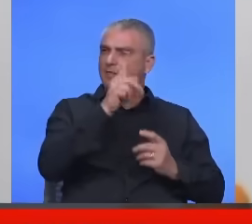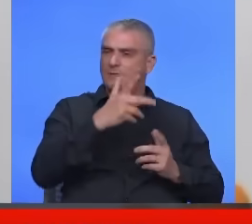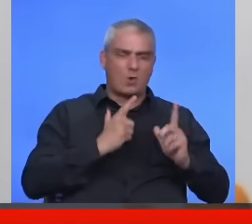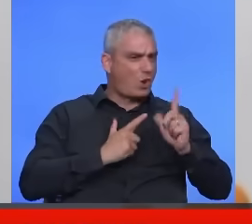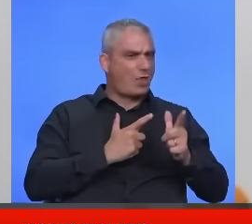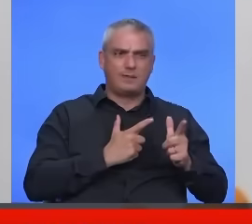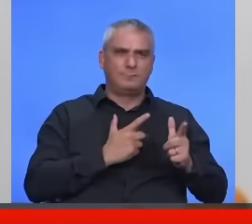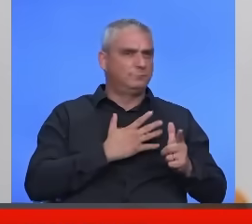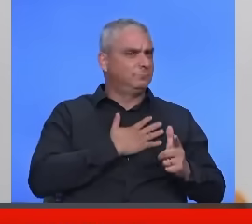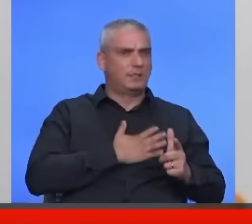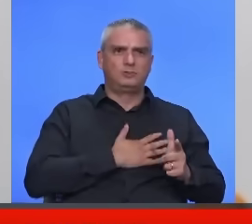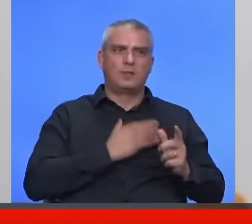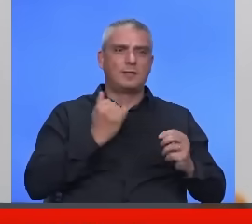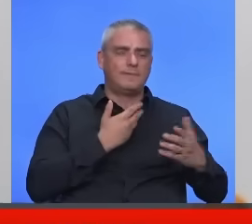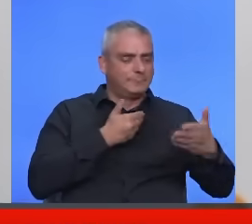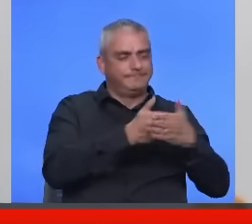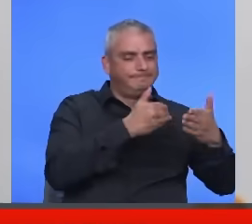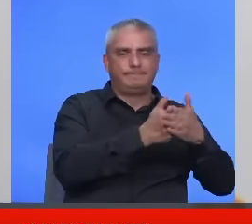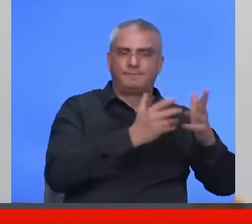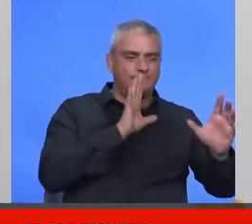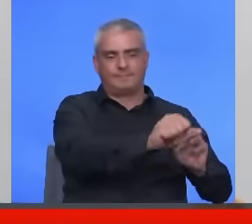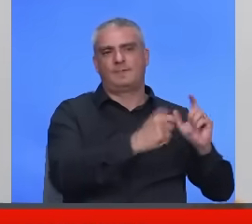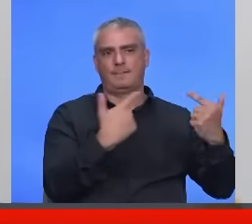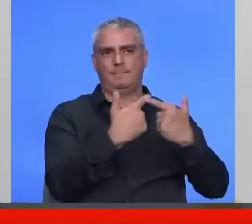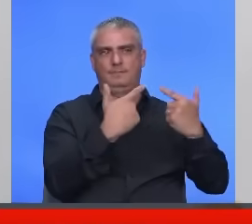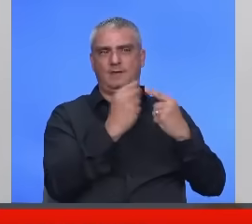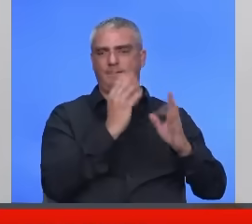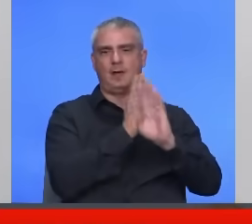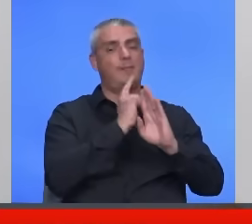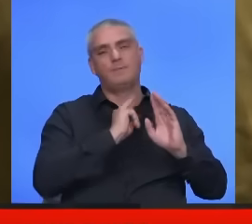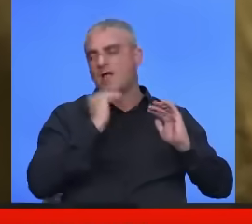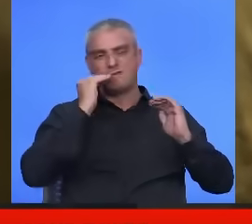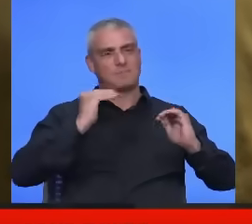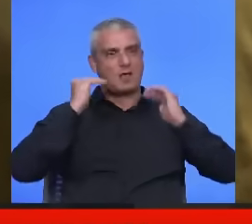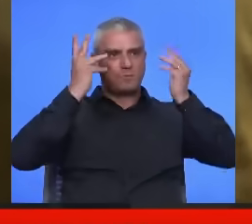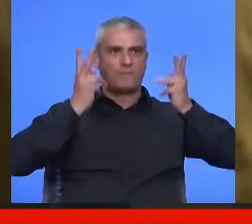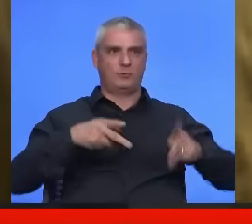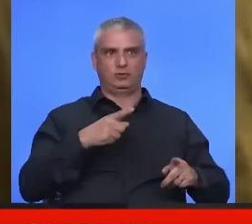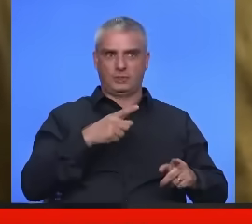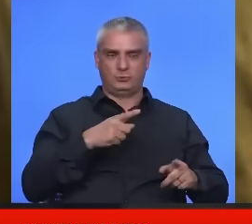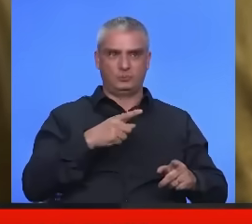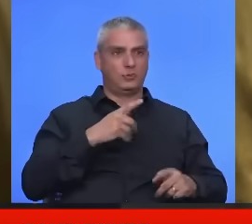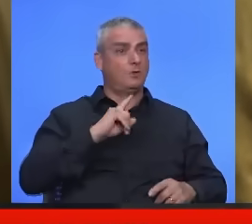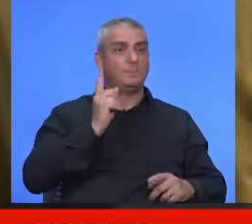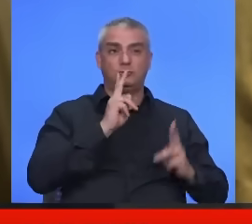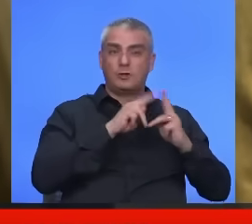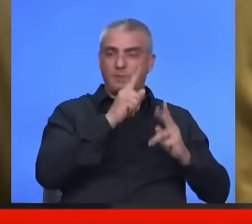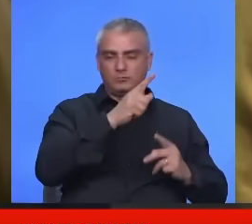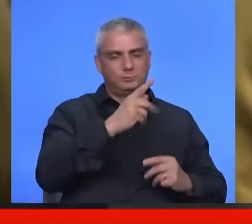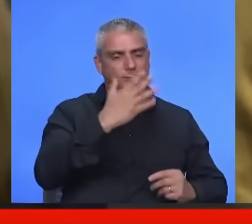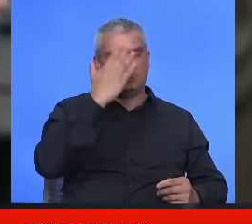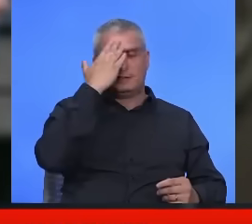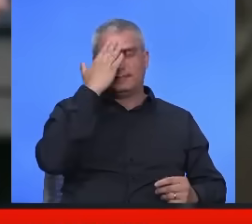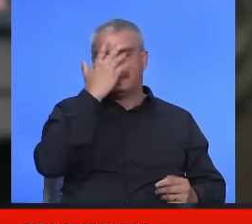עם רצון, עם חתירה למגע ברמה הגבוהה ביותר שיש. כל מי שפגש אותו